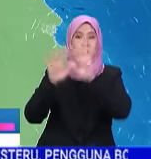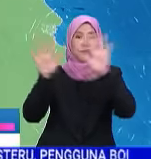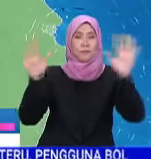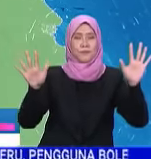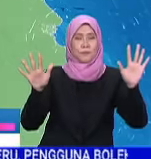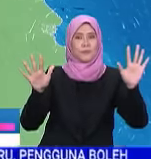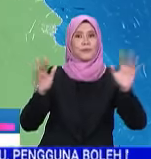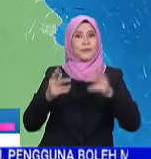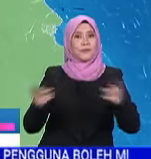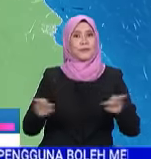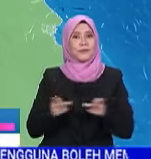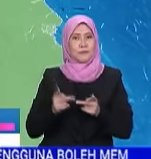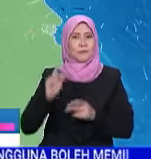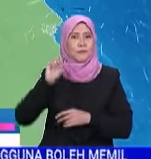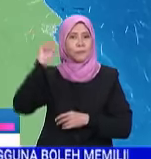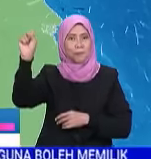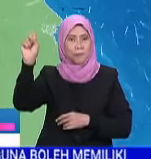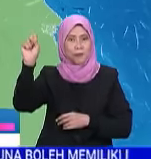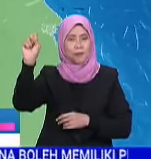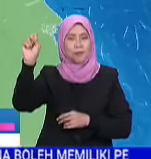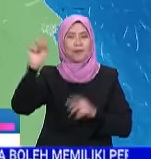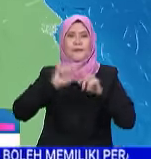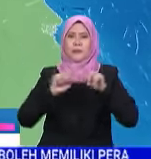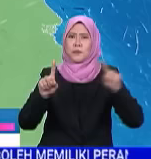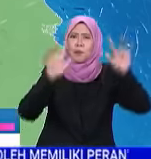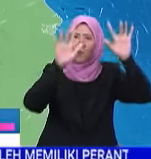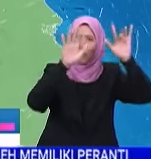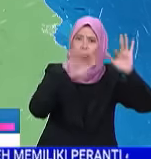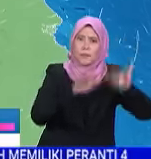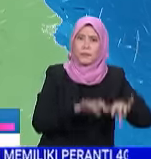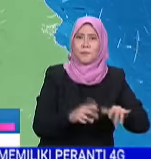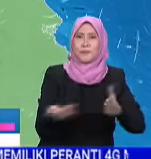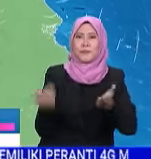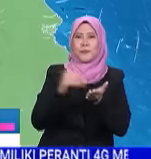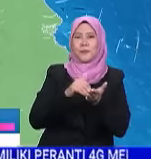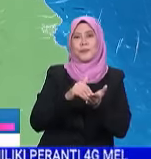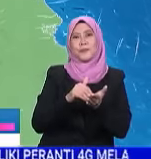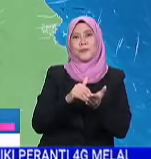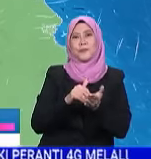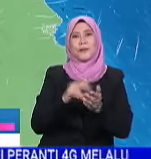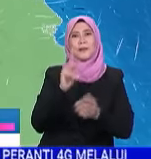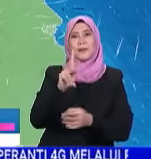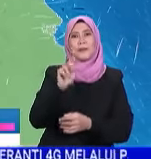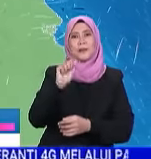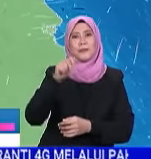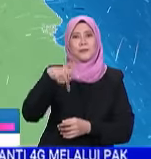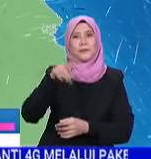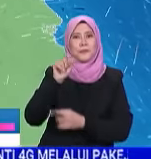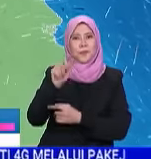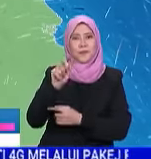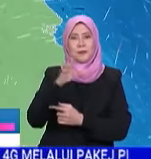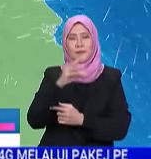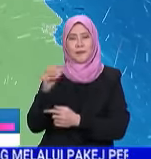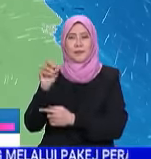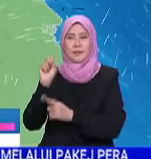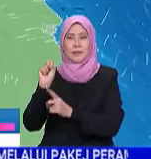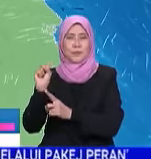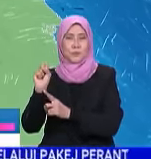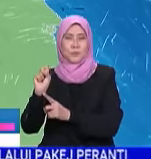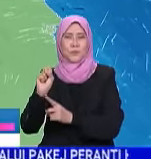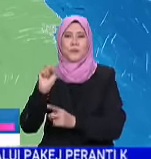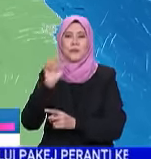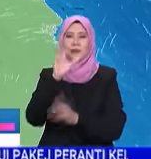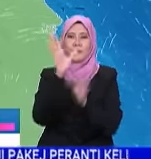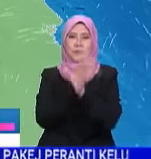kawasan sekit negeri Sabah namun keadaan hujan berlaku di sekitar bahagian kapit dan juga bahagian Sibu Negeri